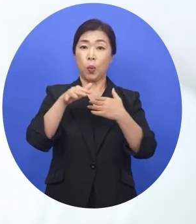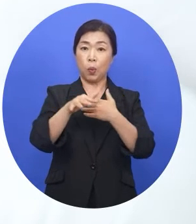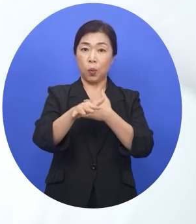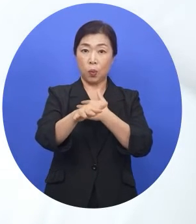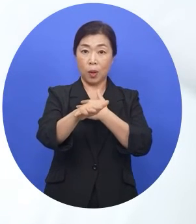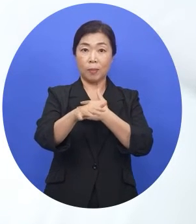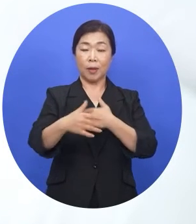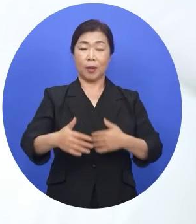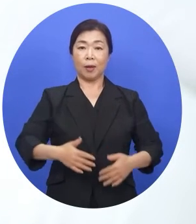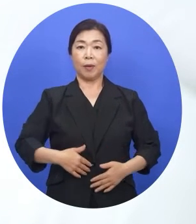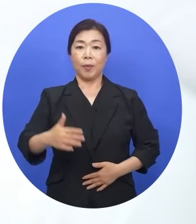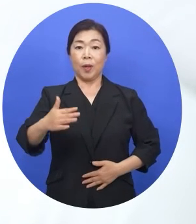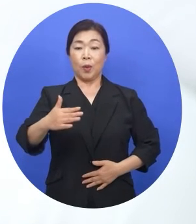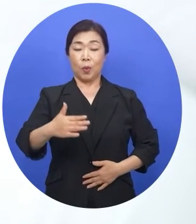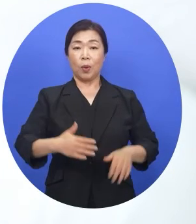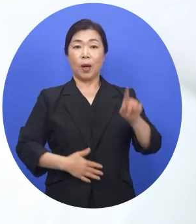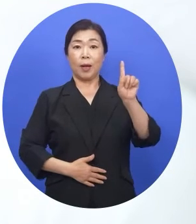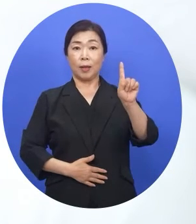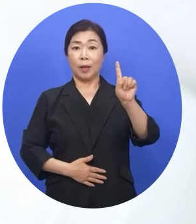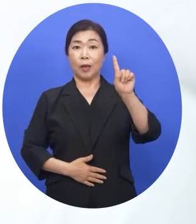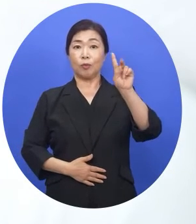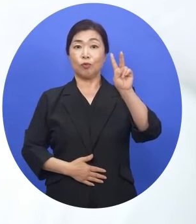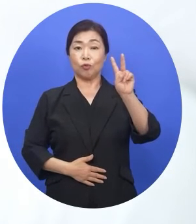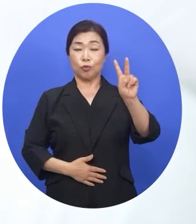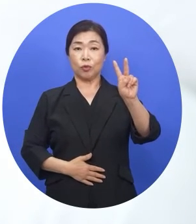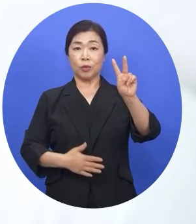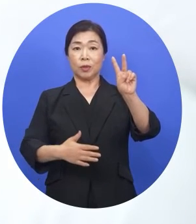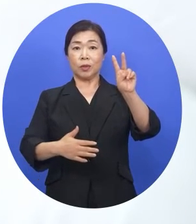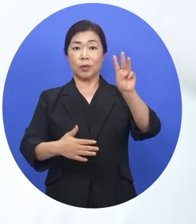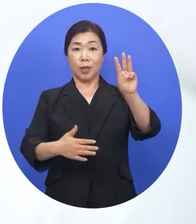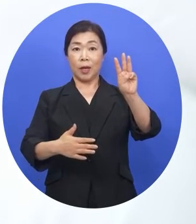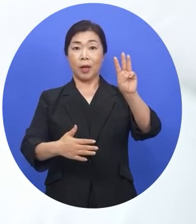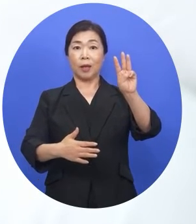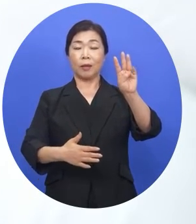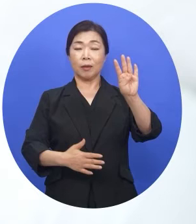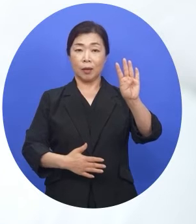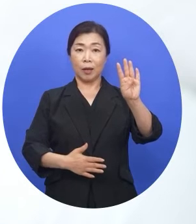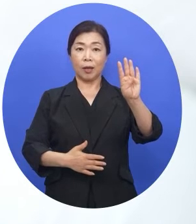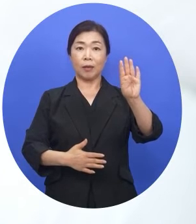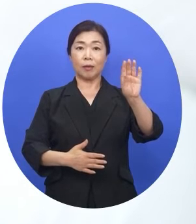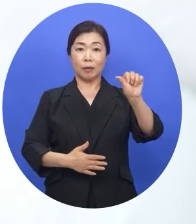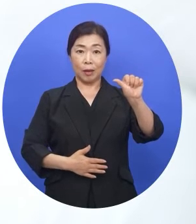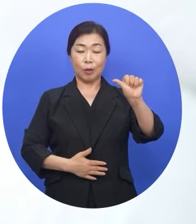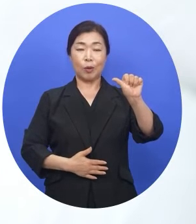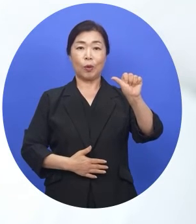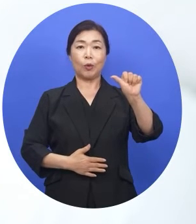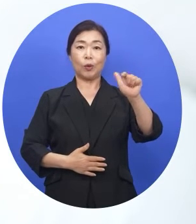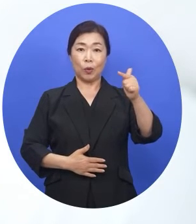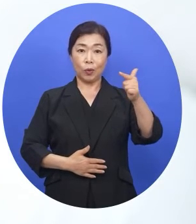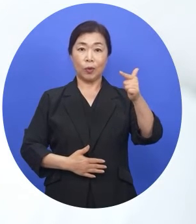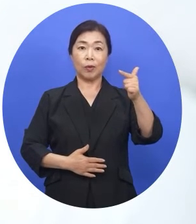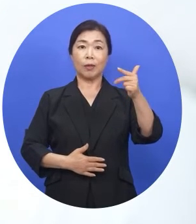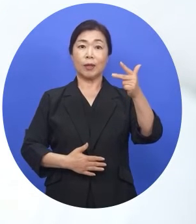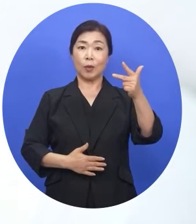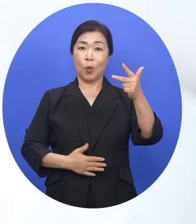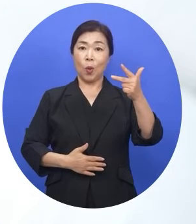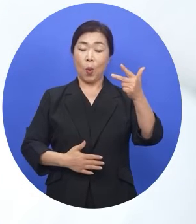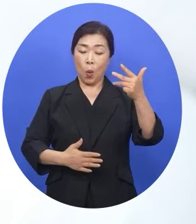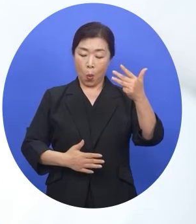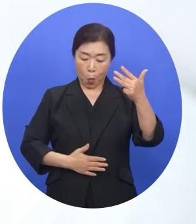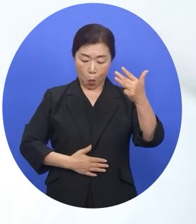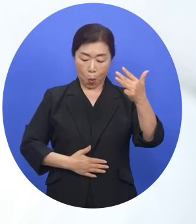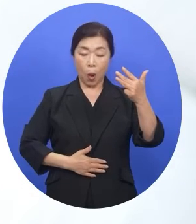내쉽니다. 하나, 둘, 셋, 넷, 다섯,